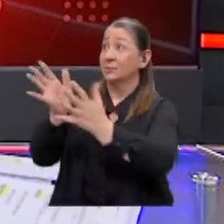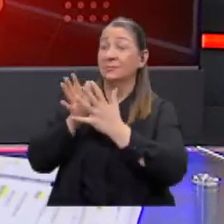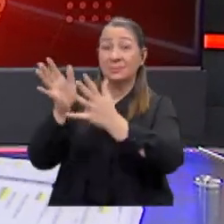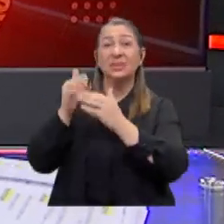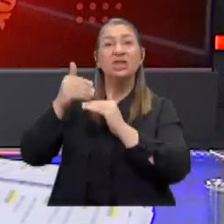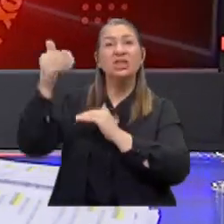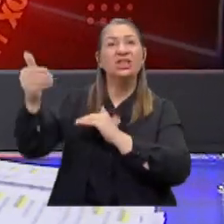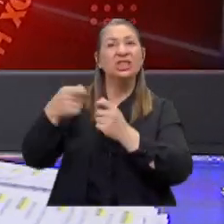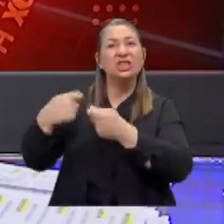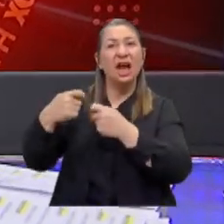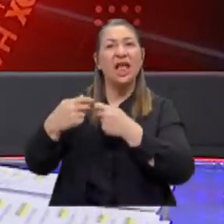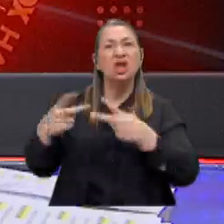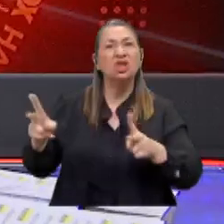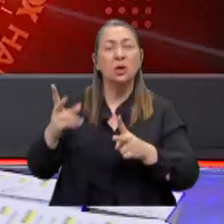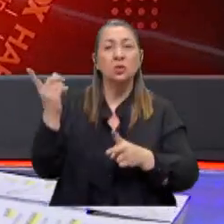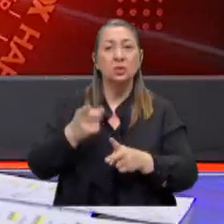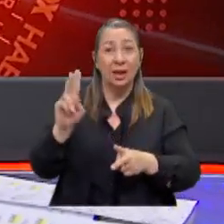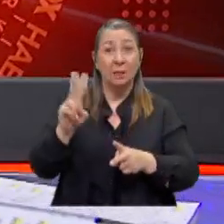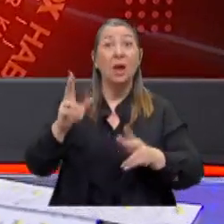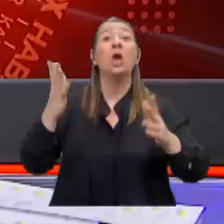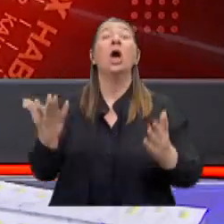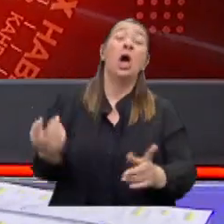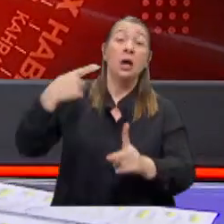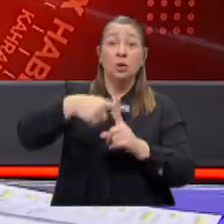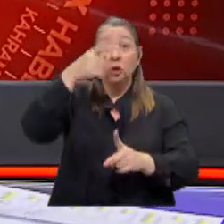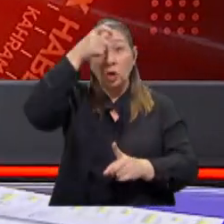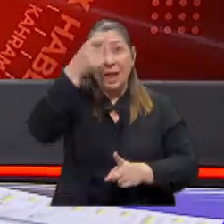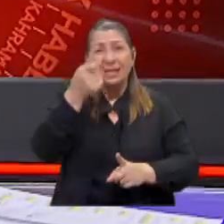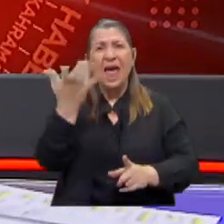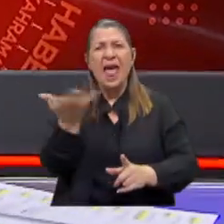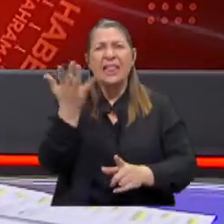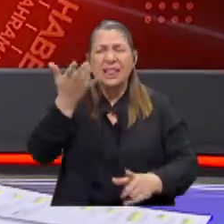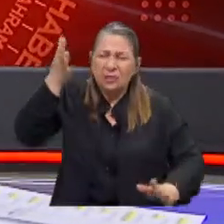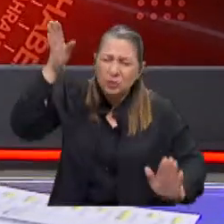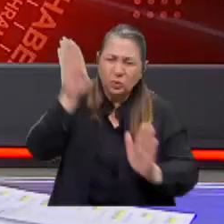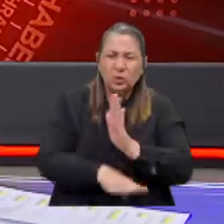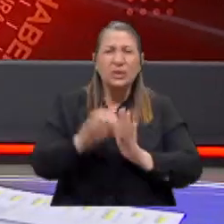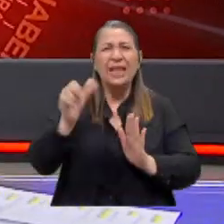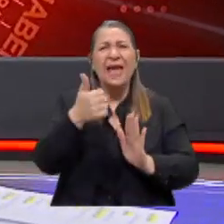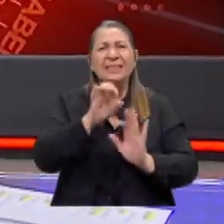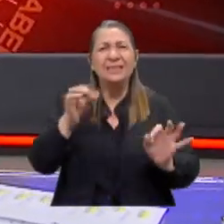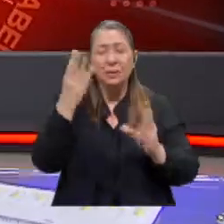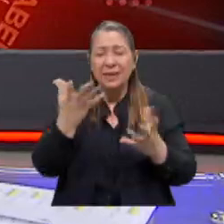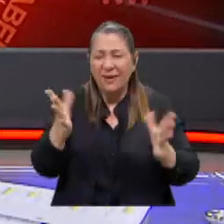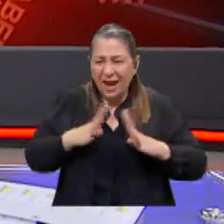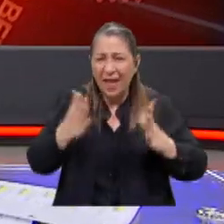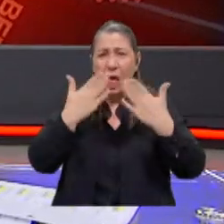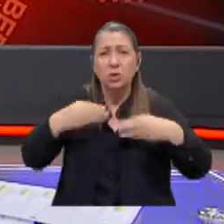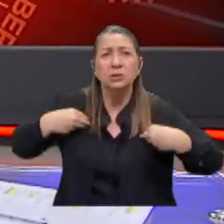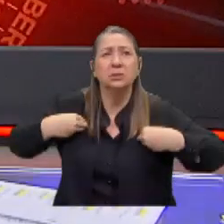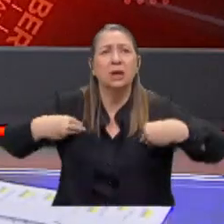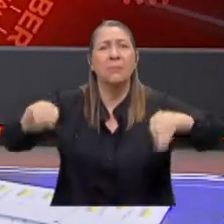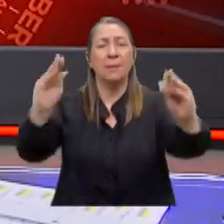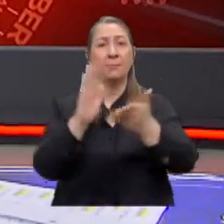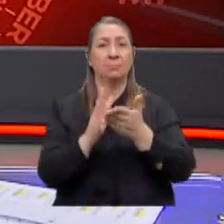ticaret açığımız hala %20. Üstelik Türk lirasını olabilecek en düşük değerine indirmiş ve neyimiz var neyimiz yok